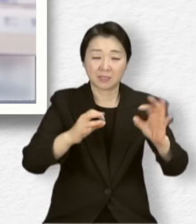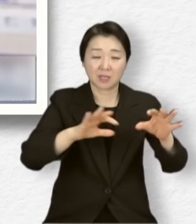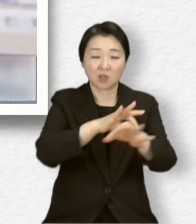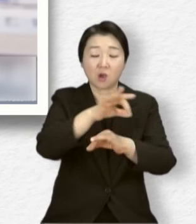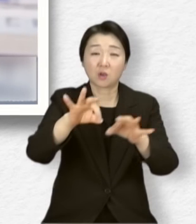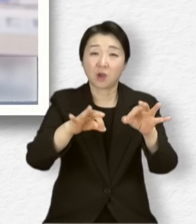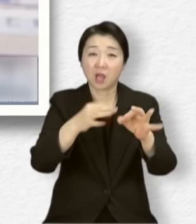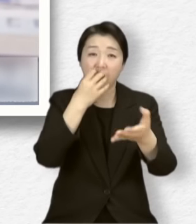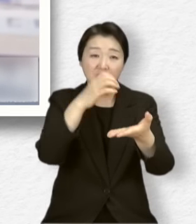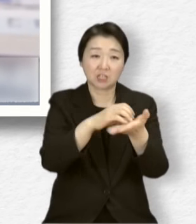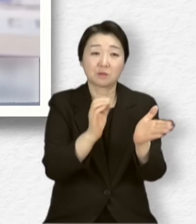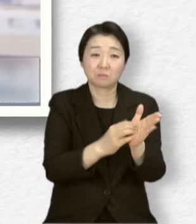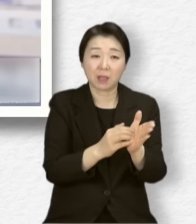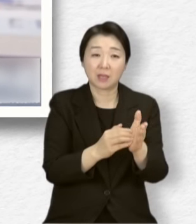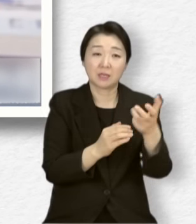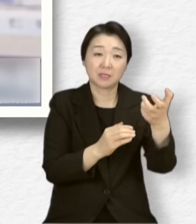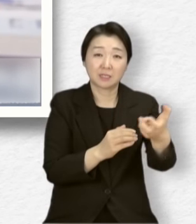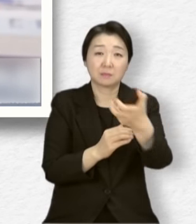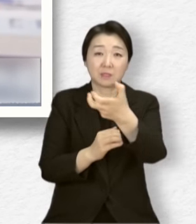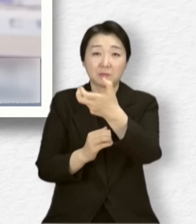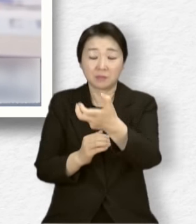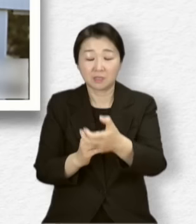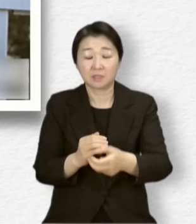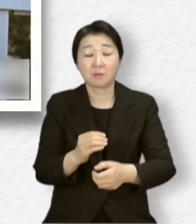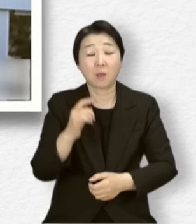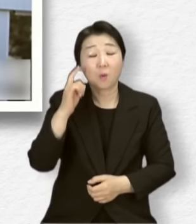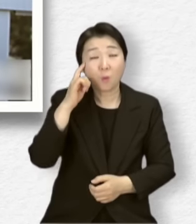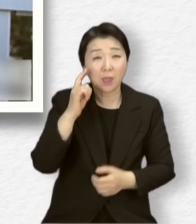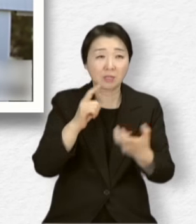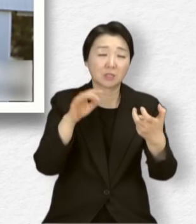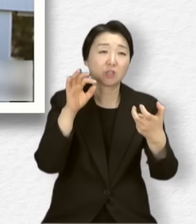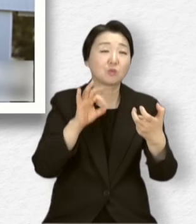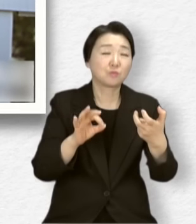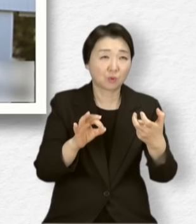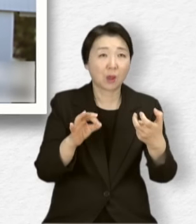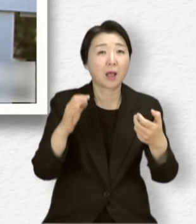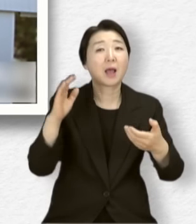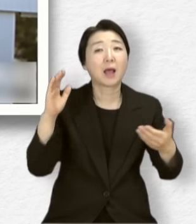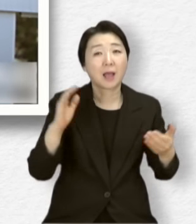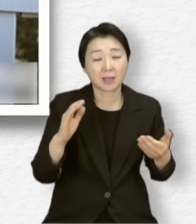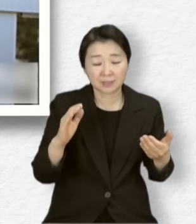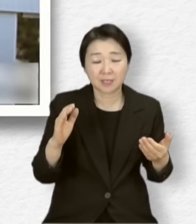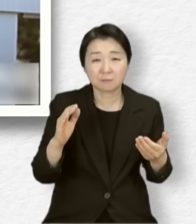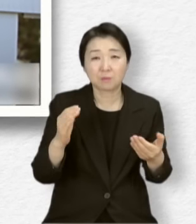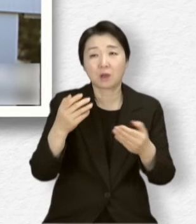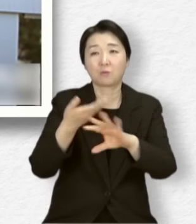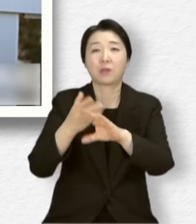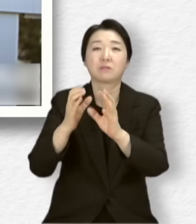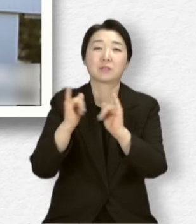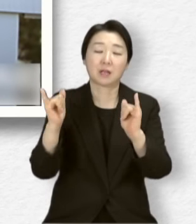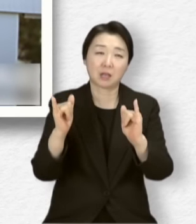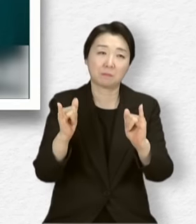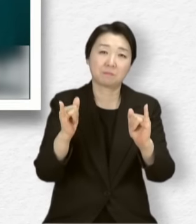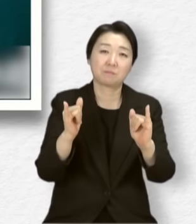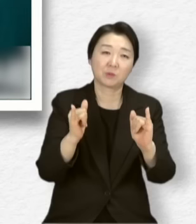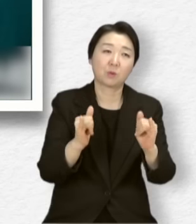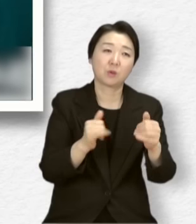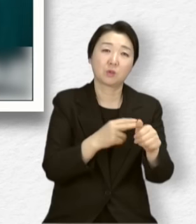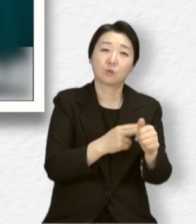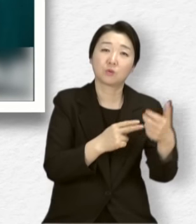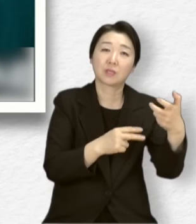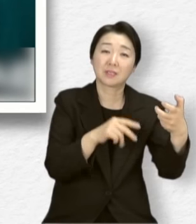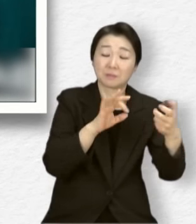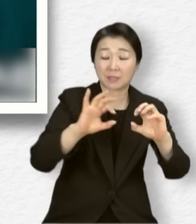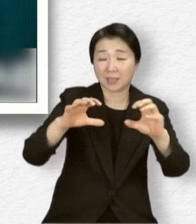70, 70, 70% 학생이 외국 학생이고 이야, 대단합니다. 교수가 역시 70% 네.